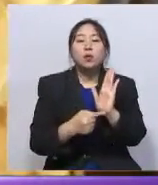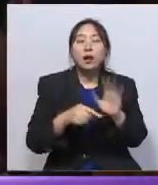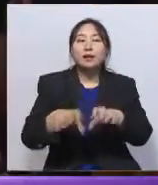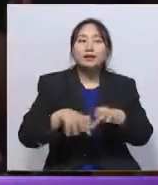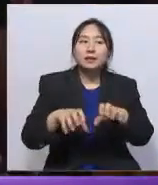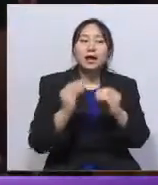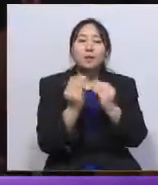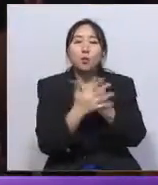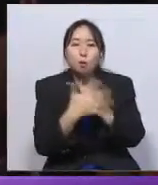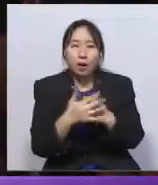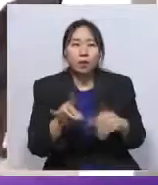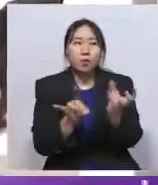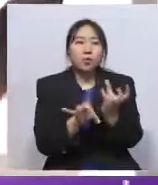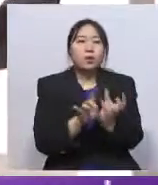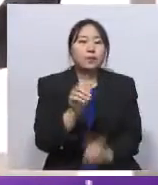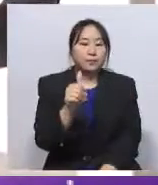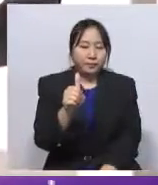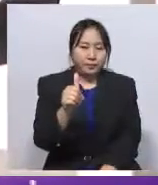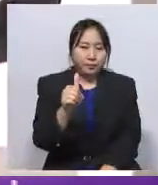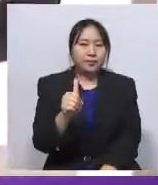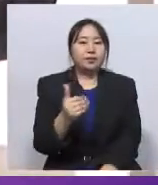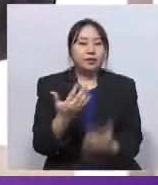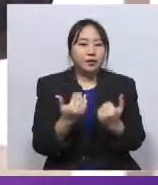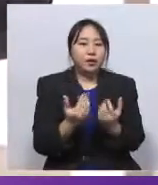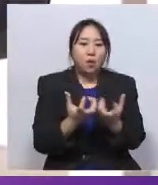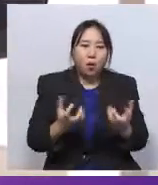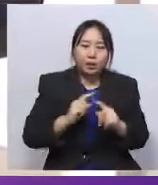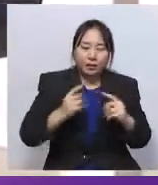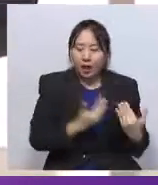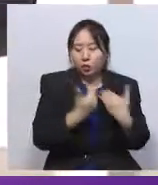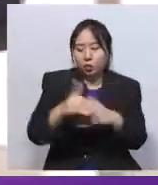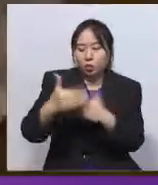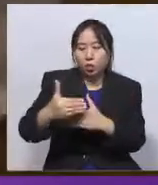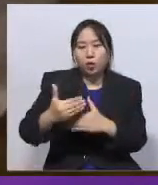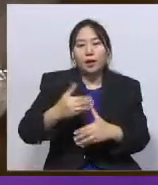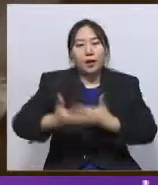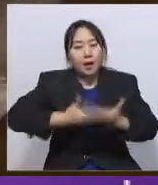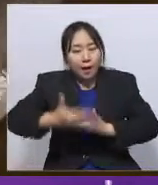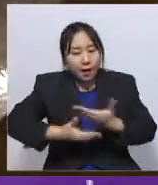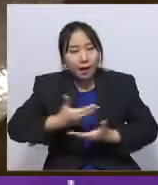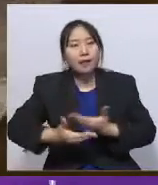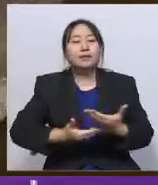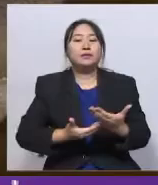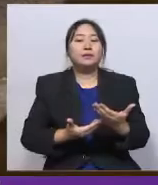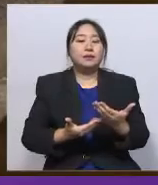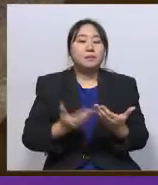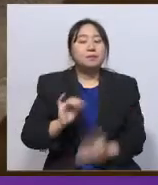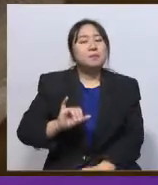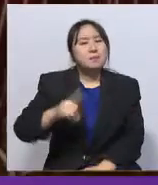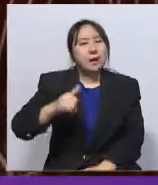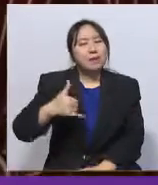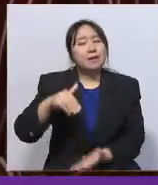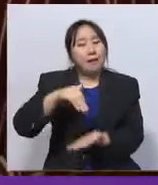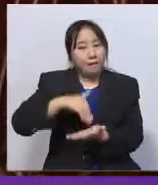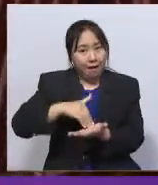จัดการผลไม้อย่างมีประสิทธิภาพเป็นแหล่งรองรับผลผลิตและเป็นช่องทางการจัดจำหน่ายสินค้าด้วยอาจเป็นได้ทั้งตลา